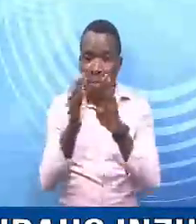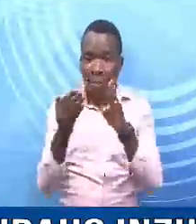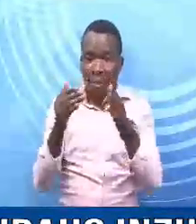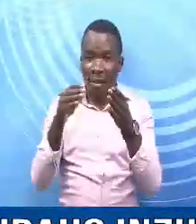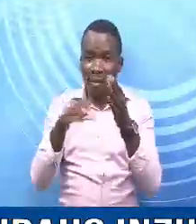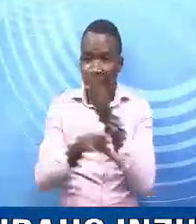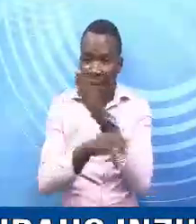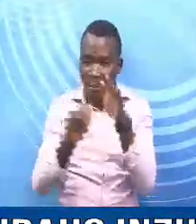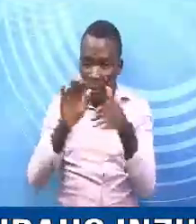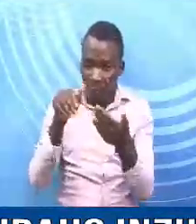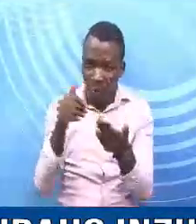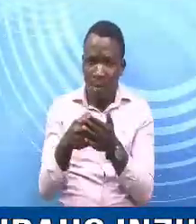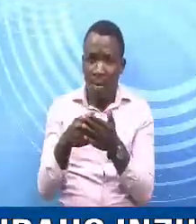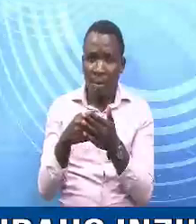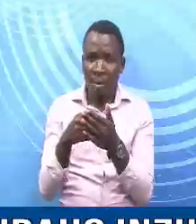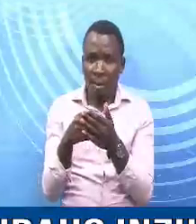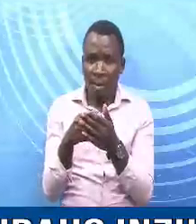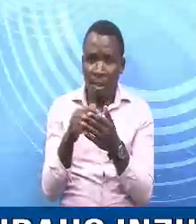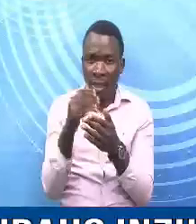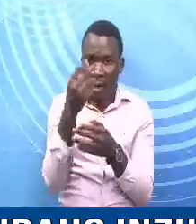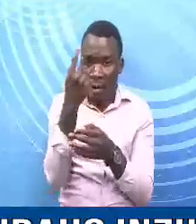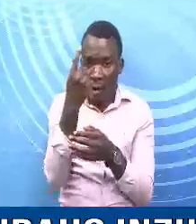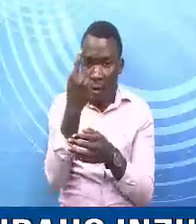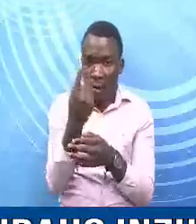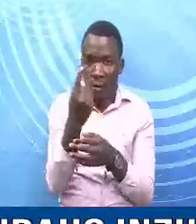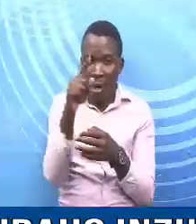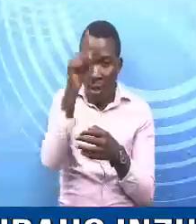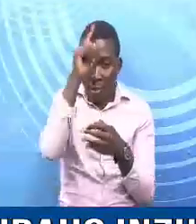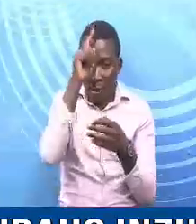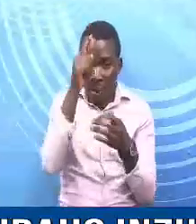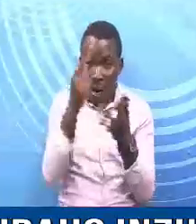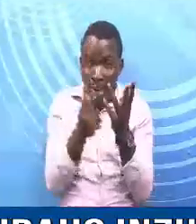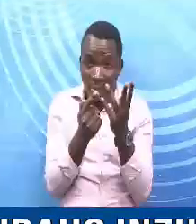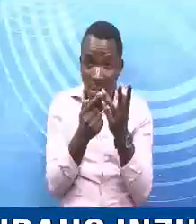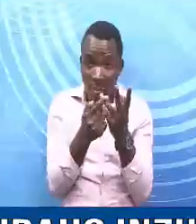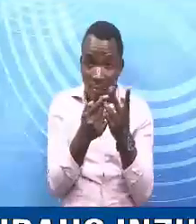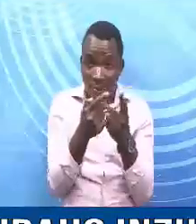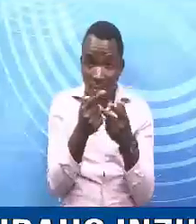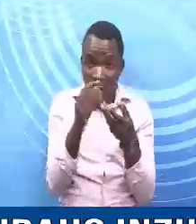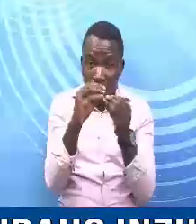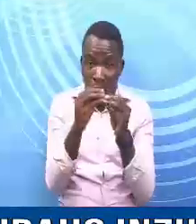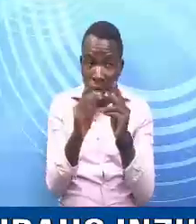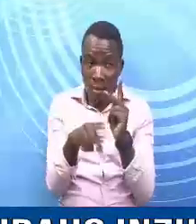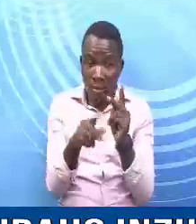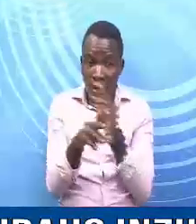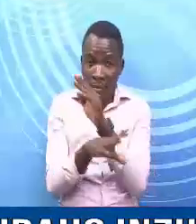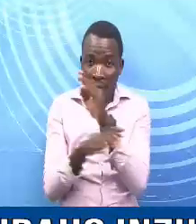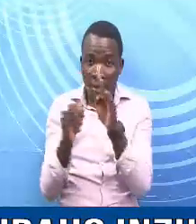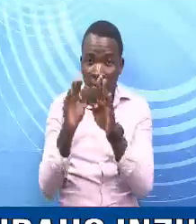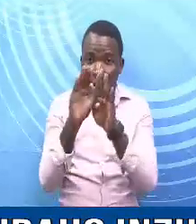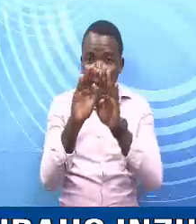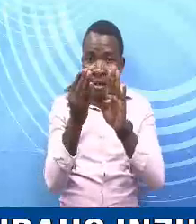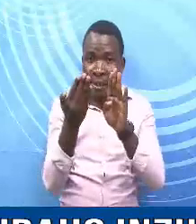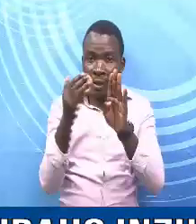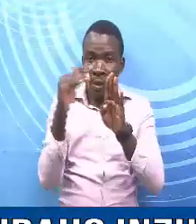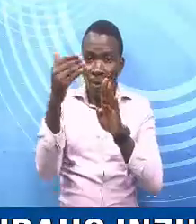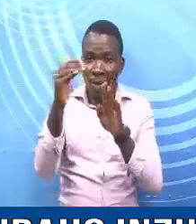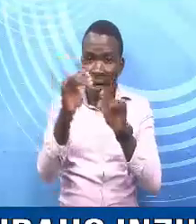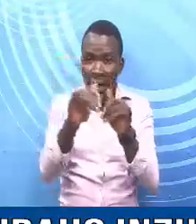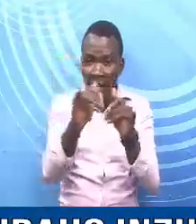bagasiga bazitwaye. Umwe muri aba baturage arimo kuturondorera umubare wamaze gutwarwa inzugi ndetse